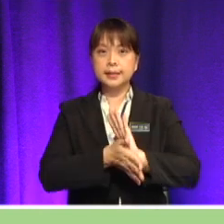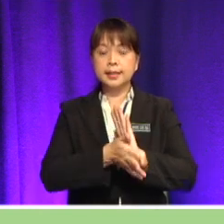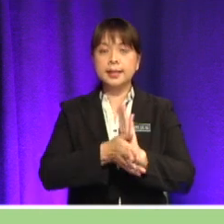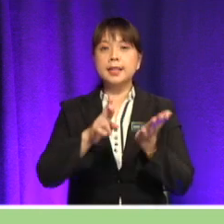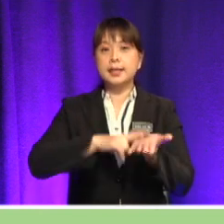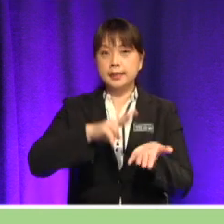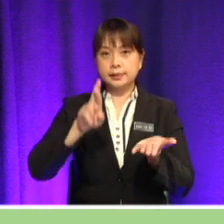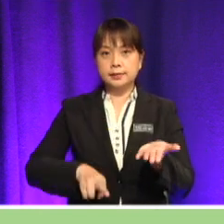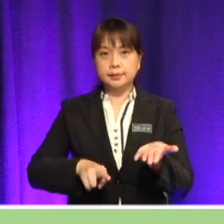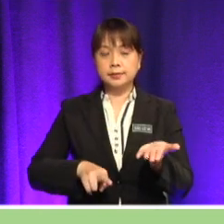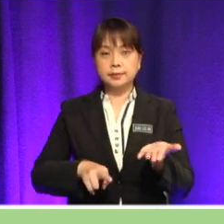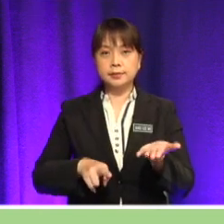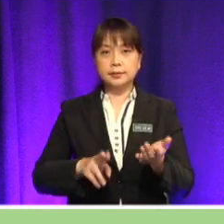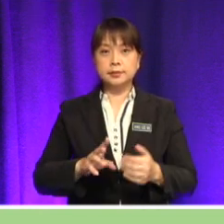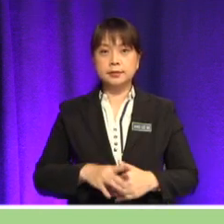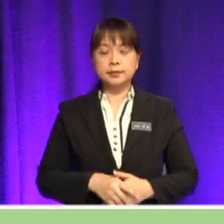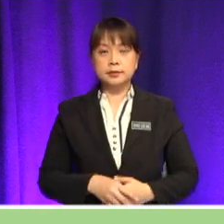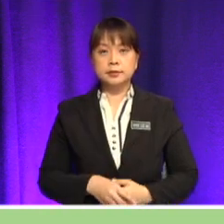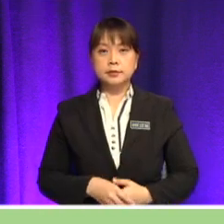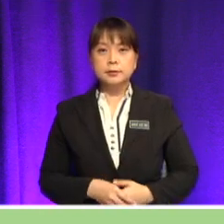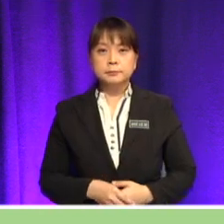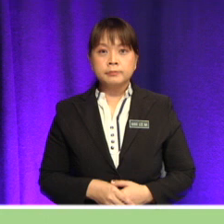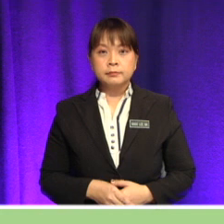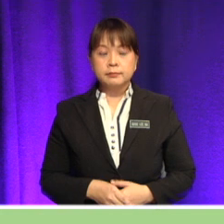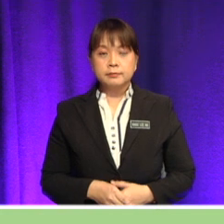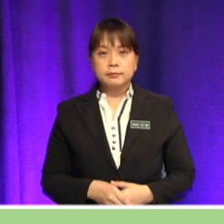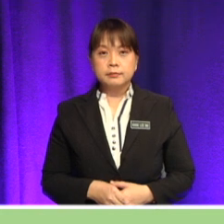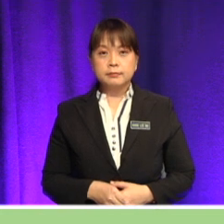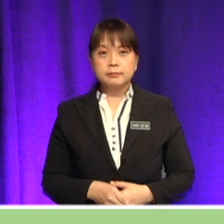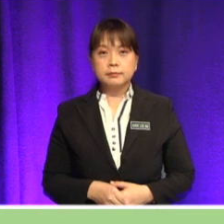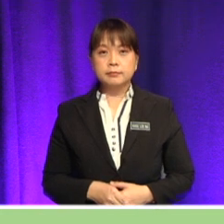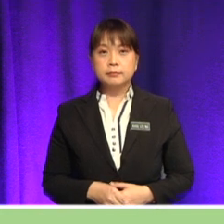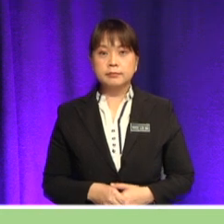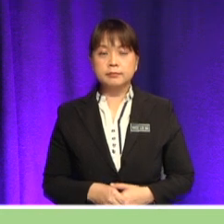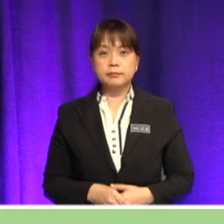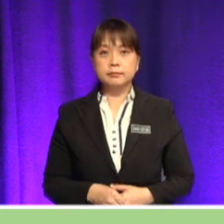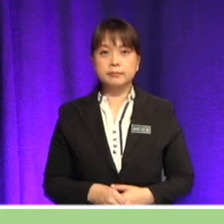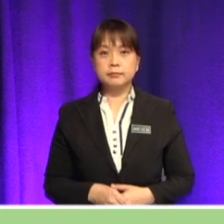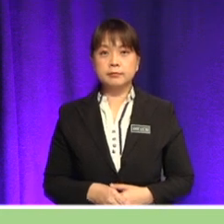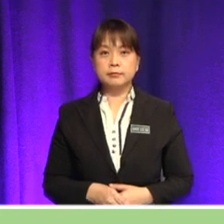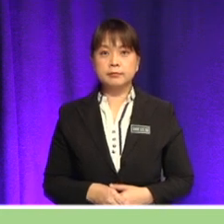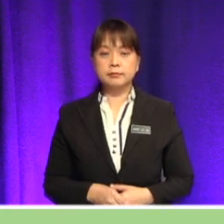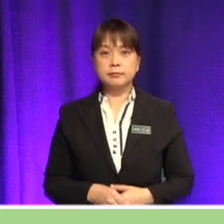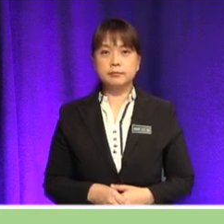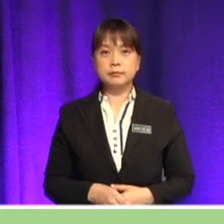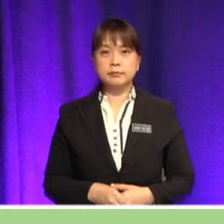tinggi ke kanan akan menjadi rendah oke cek gusi muka parasut ataupun tiwuly tekannya menjadi rendah kemudian